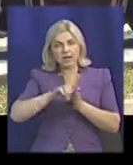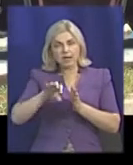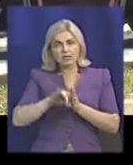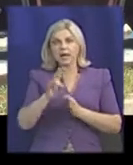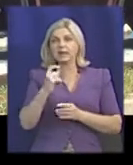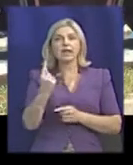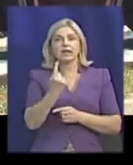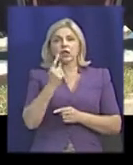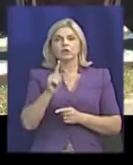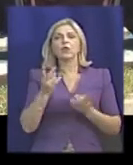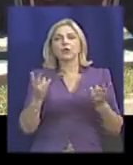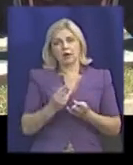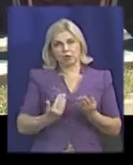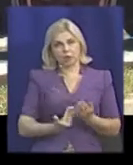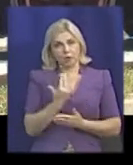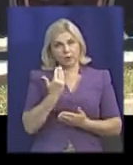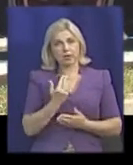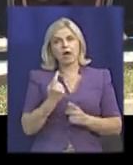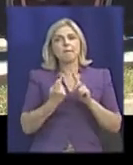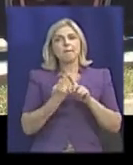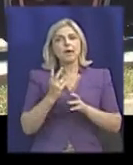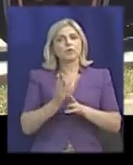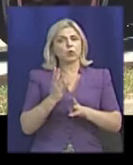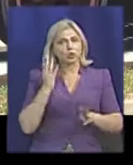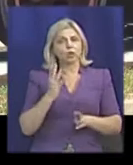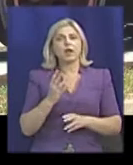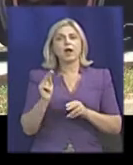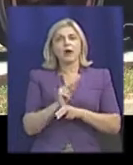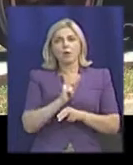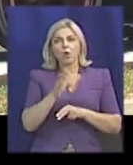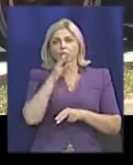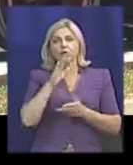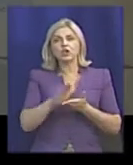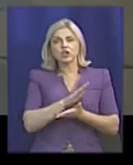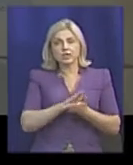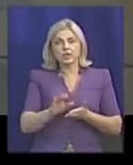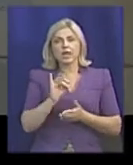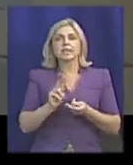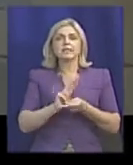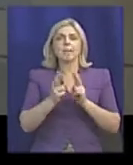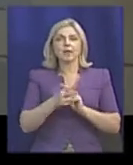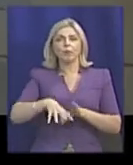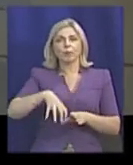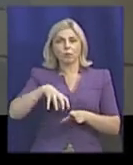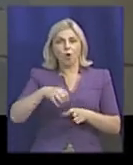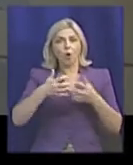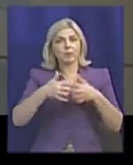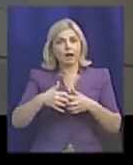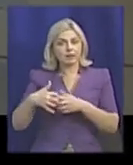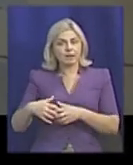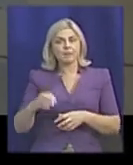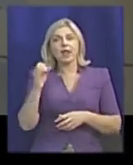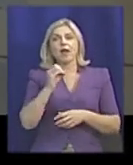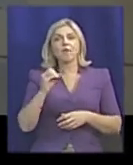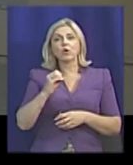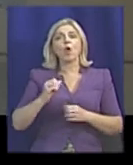підприємстві, що потребує оновлення. Серед першочергових задач – ремонт водоочисних танків та заміна насосного обладнання. Європейські